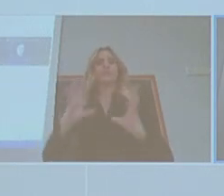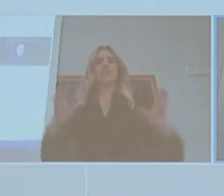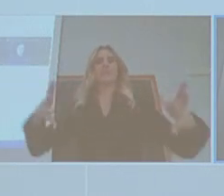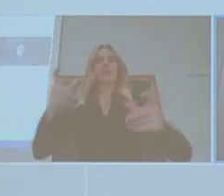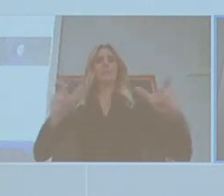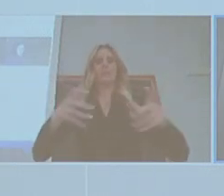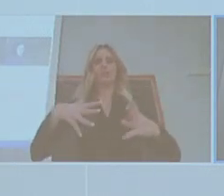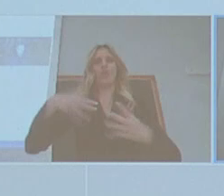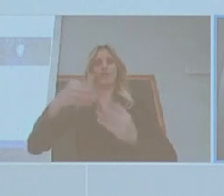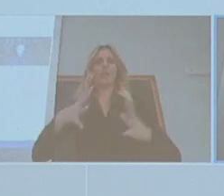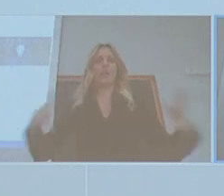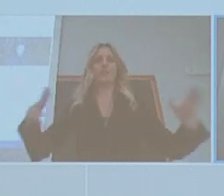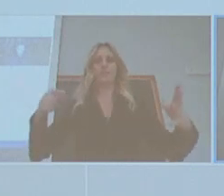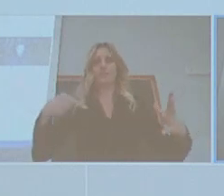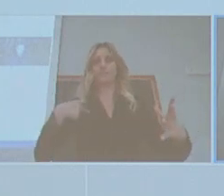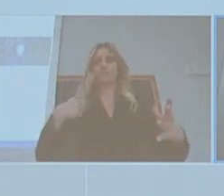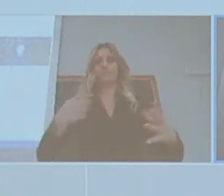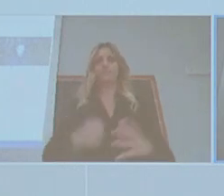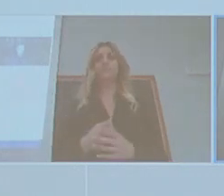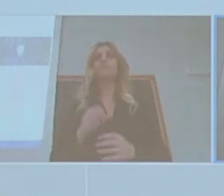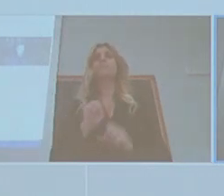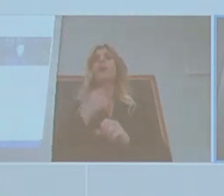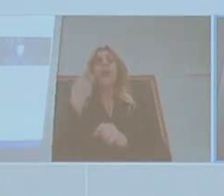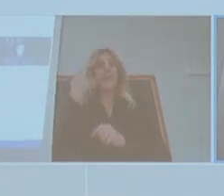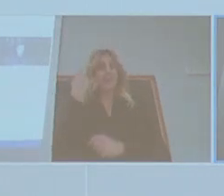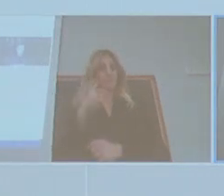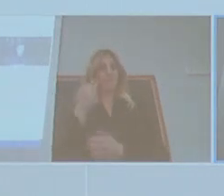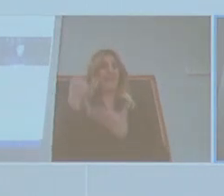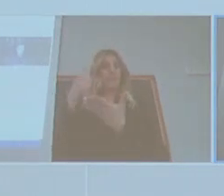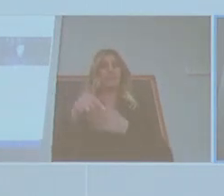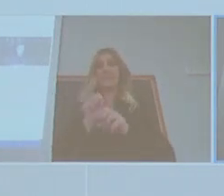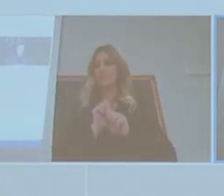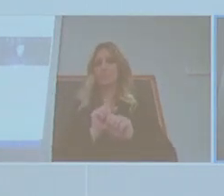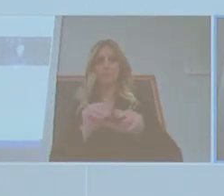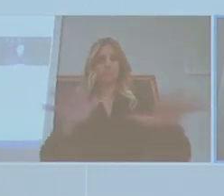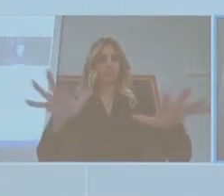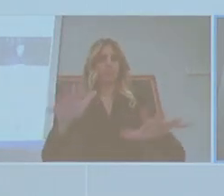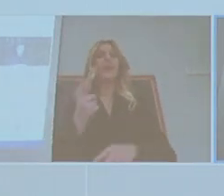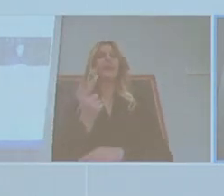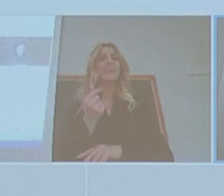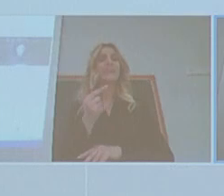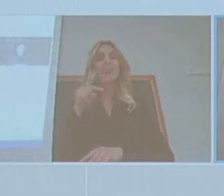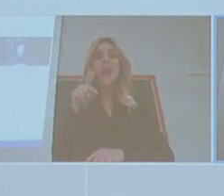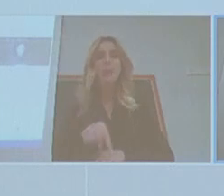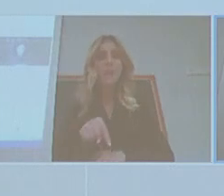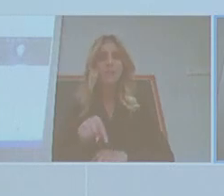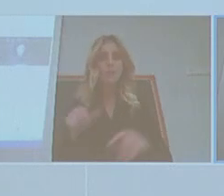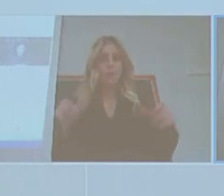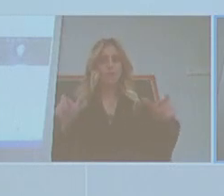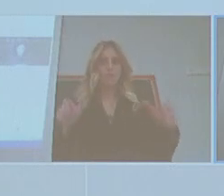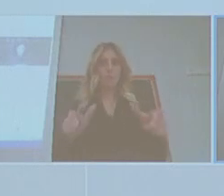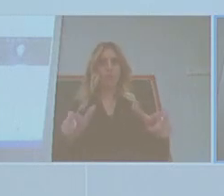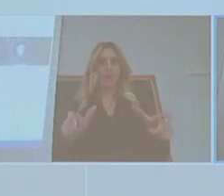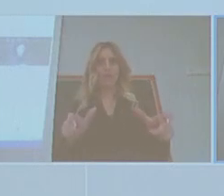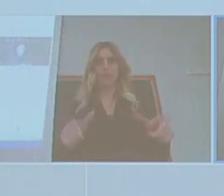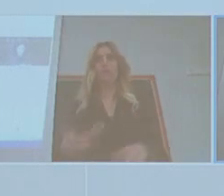capitalismo che nella fase iniziale ha diffuso la ricchezza dai pochi ai molti, si è inceppato. Adesso